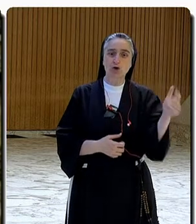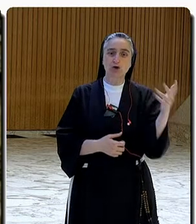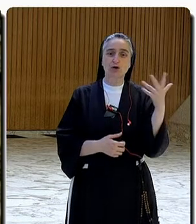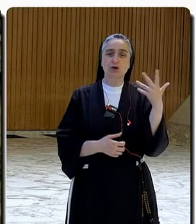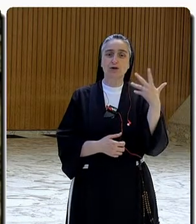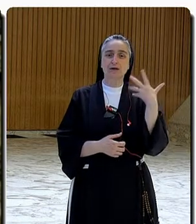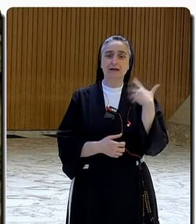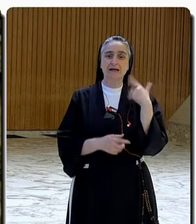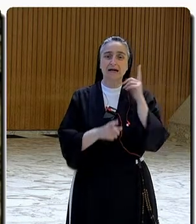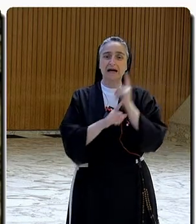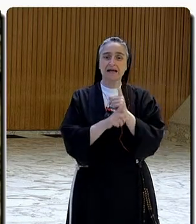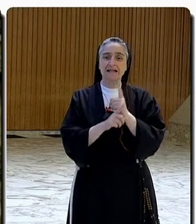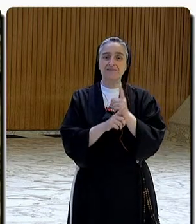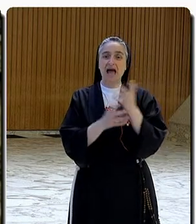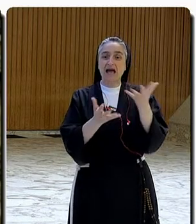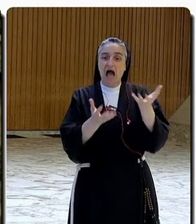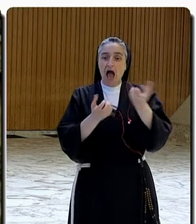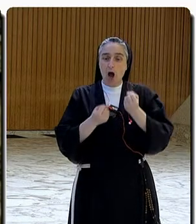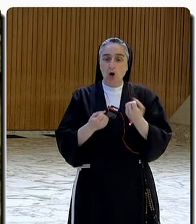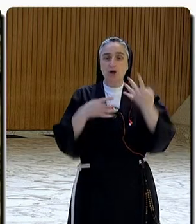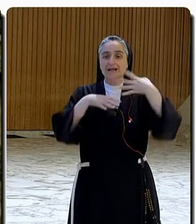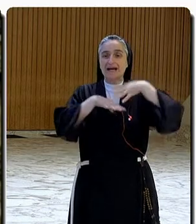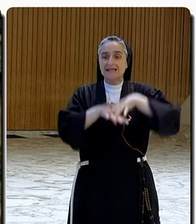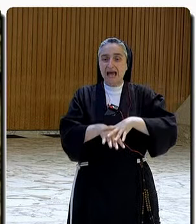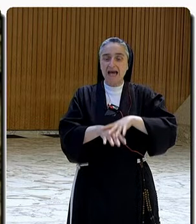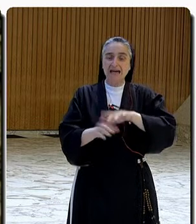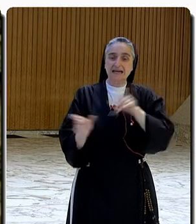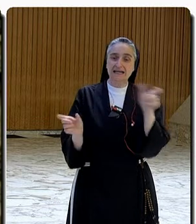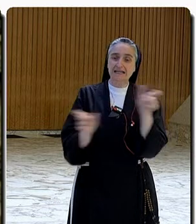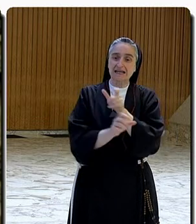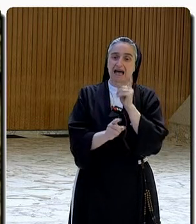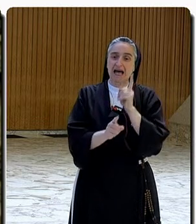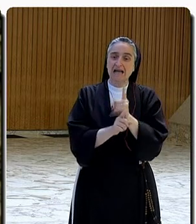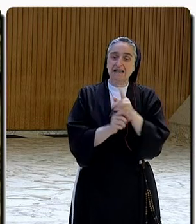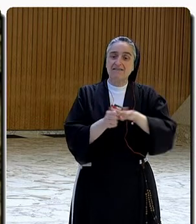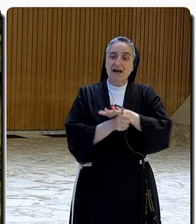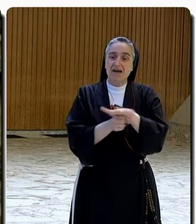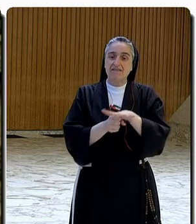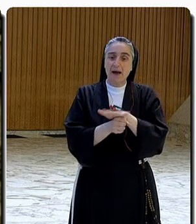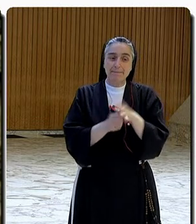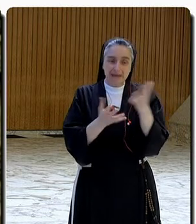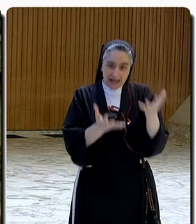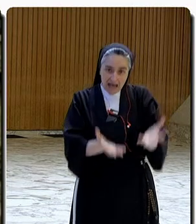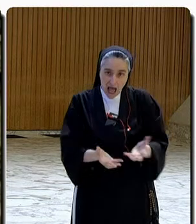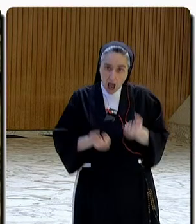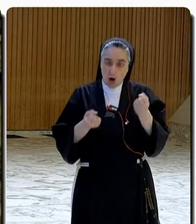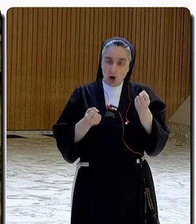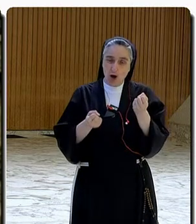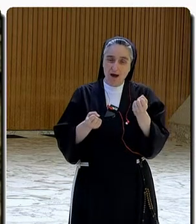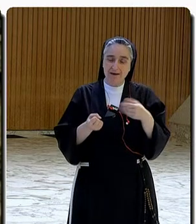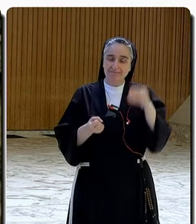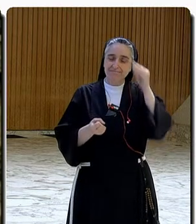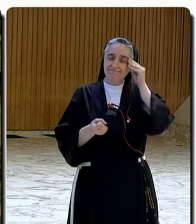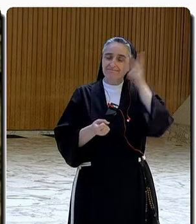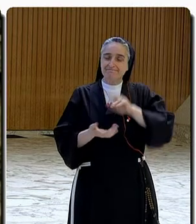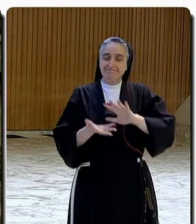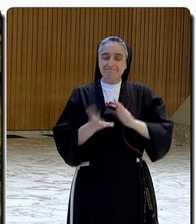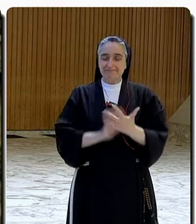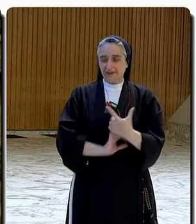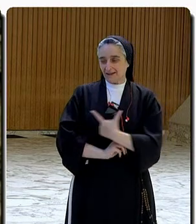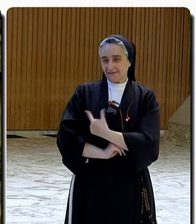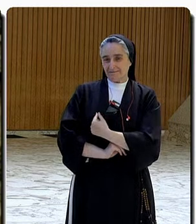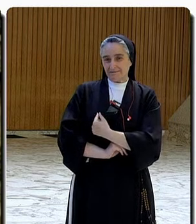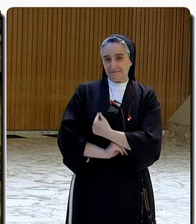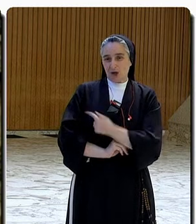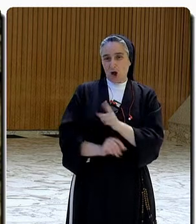Ma non solo, proprio l'accoglienza e l'integrazione dell'altro rappresentano per le famiglie accoglienti un'occasione, una leva per far